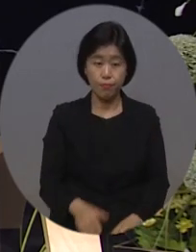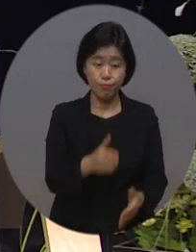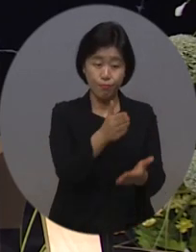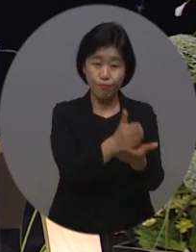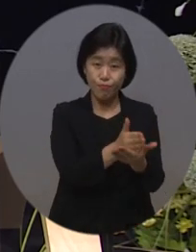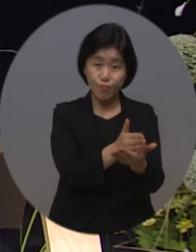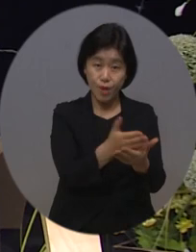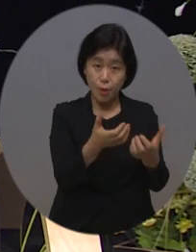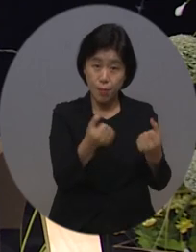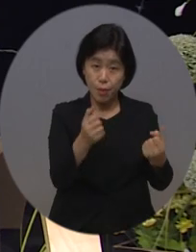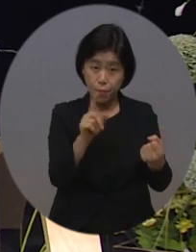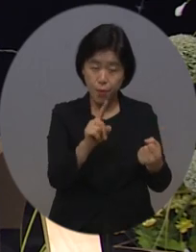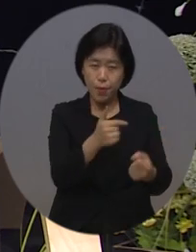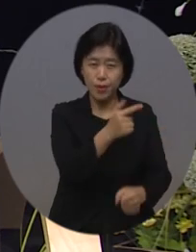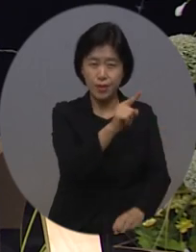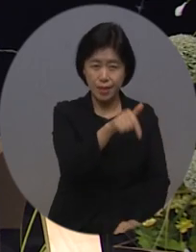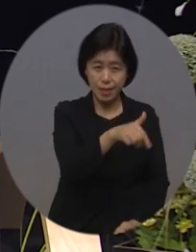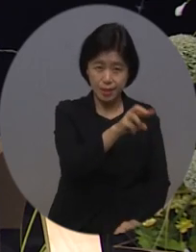친목개 등이 있습니다.